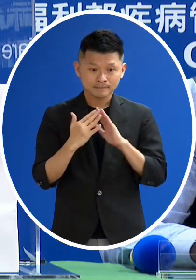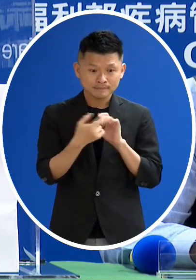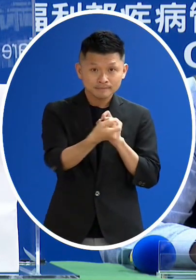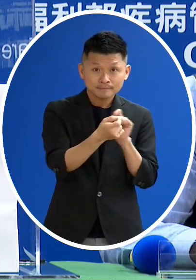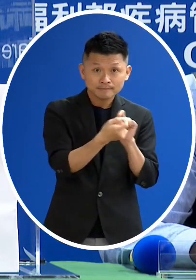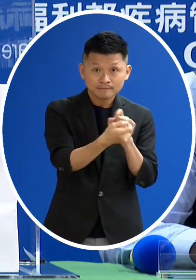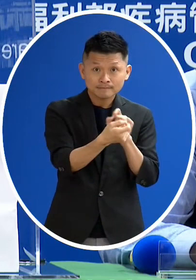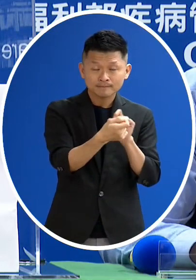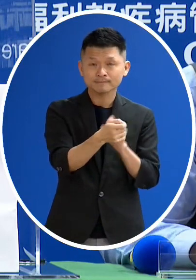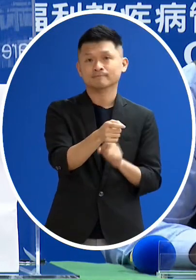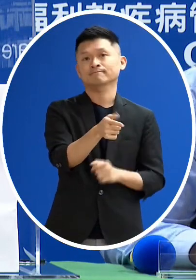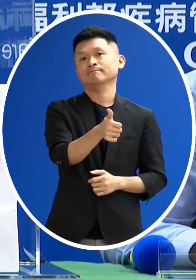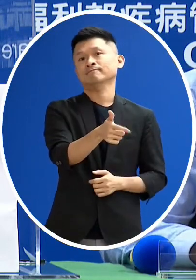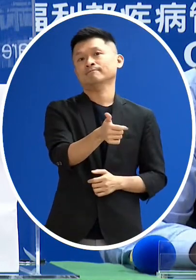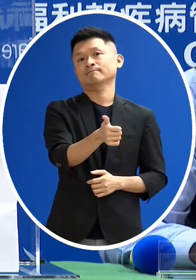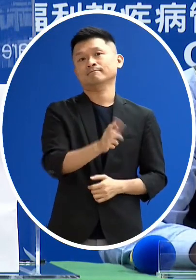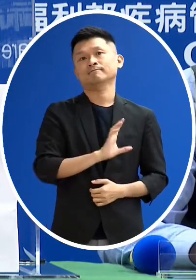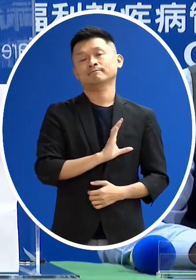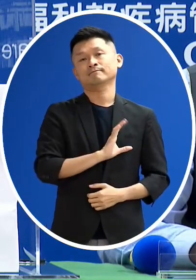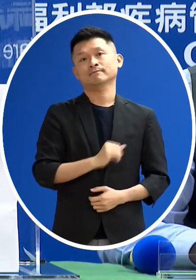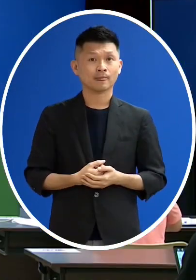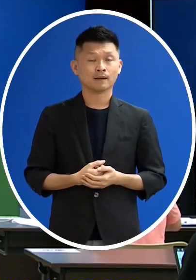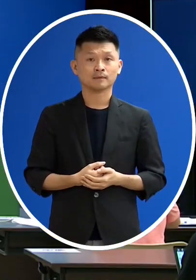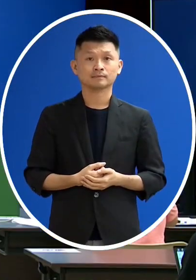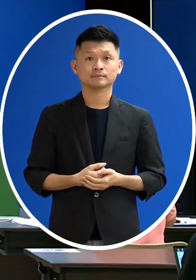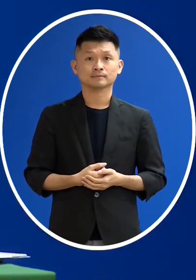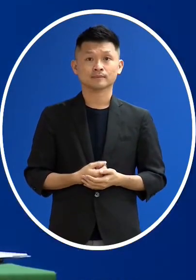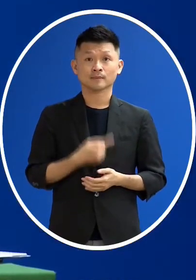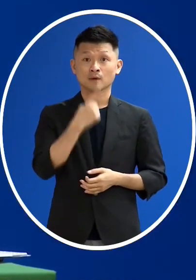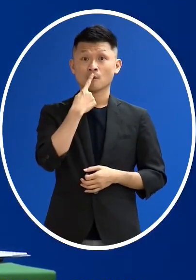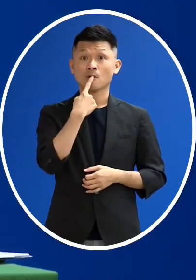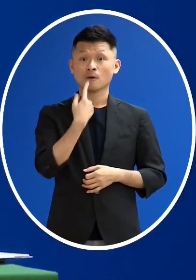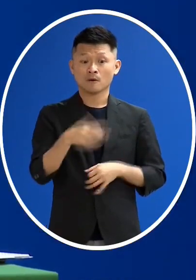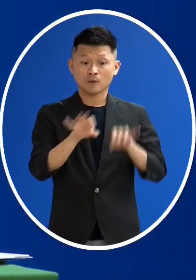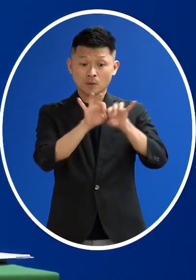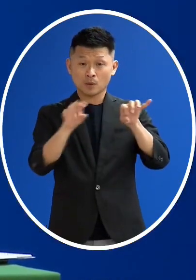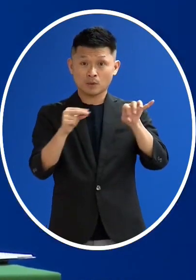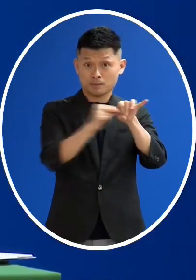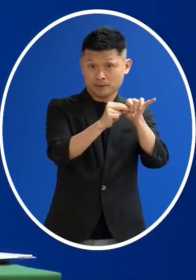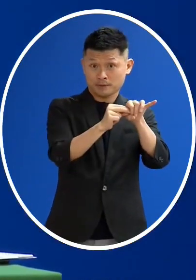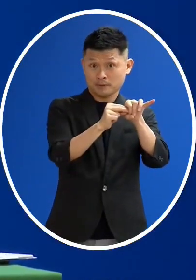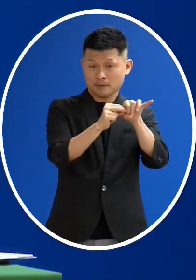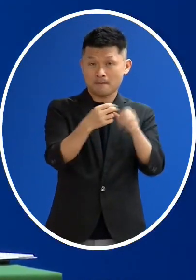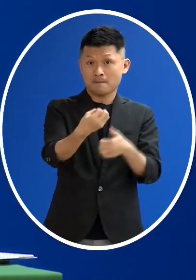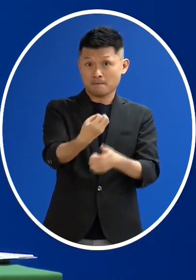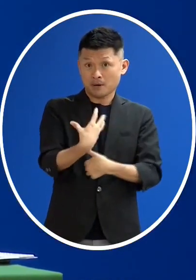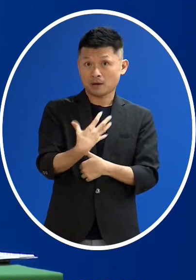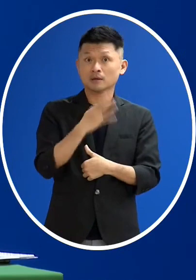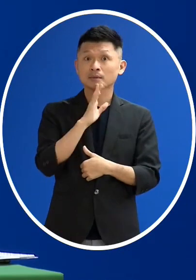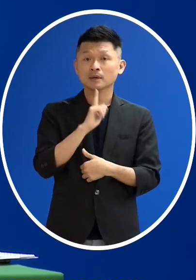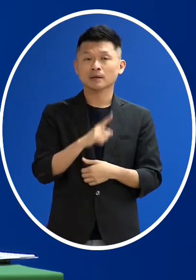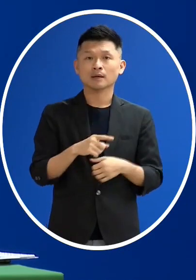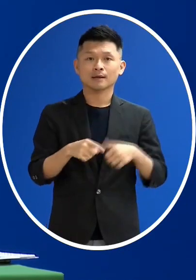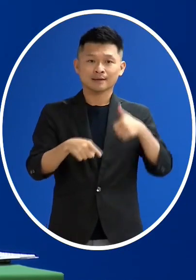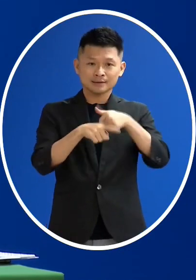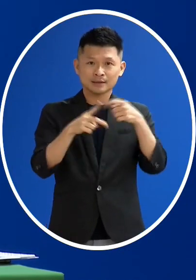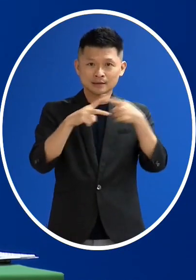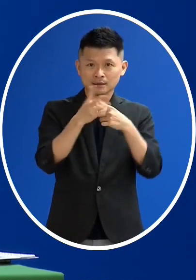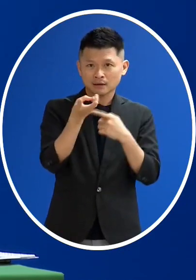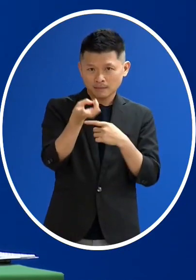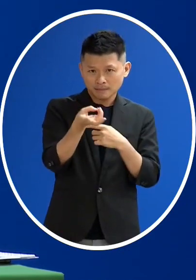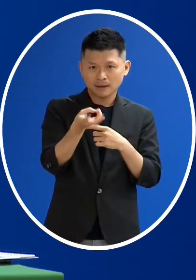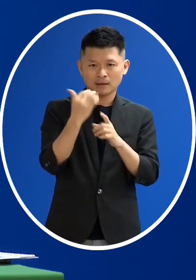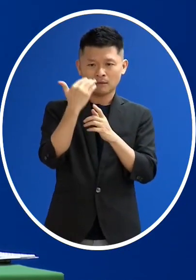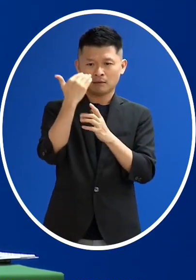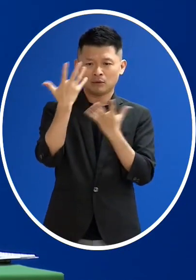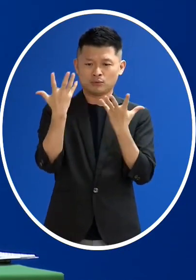就近为佳，以就近为佳。 有关血栓的通报，它指的是血栓病血小板滴下的